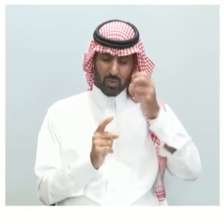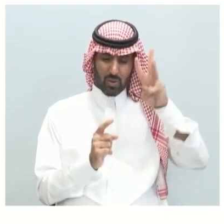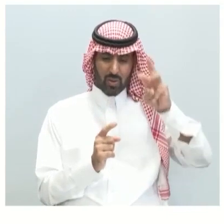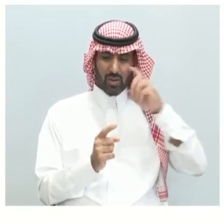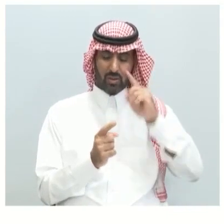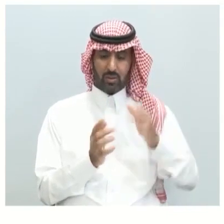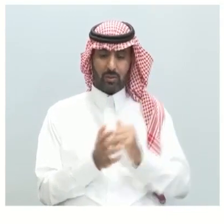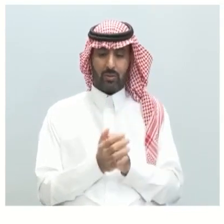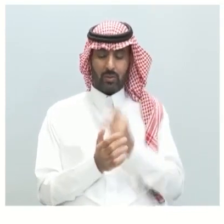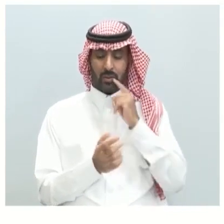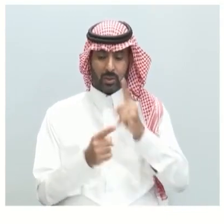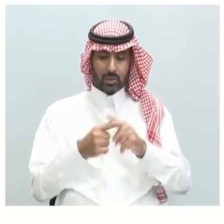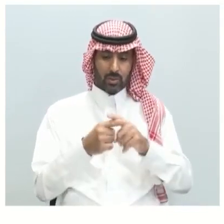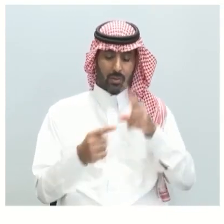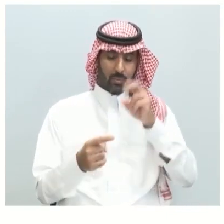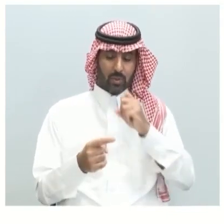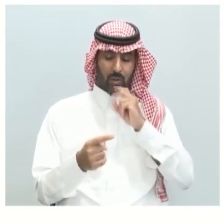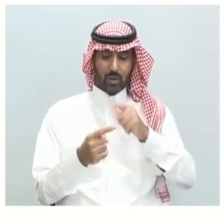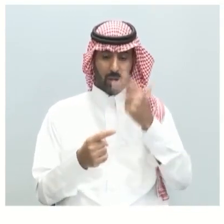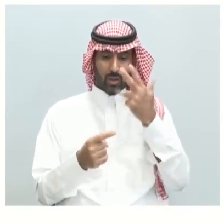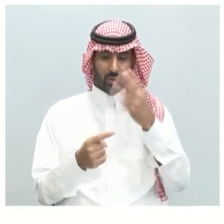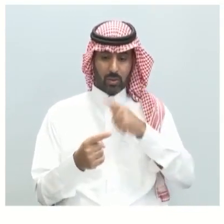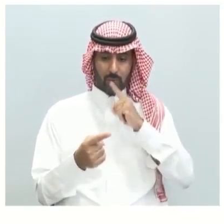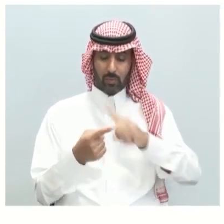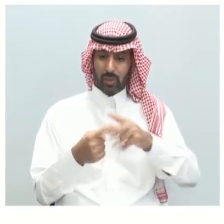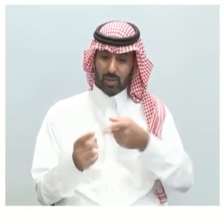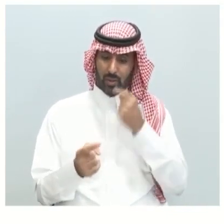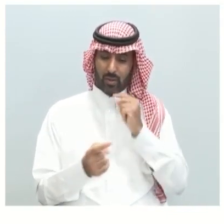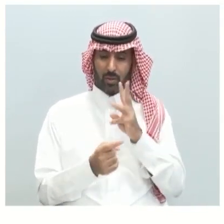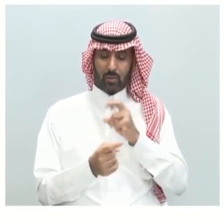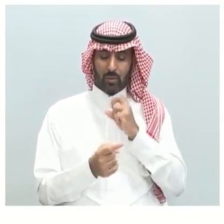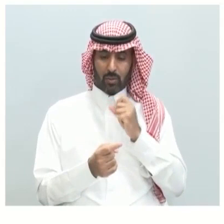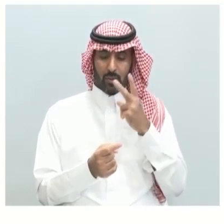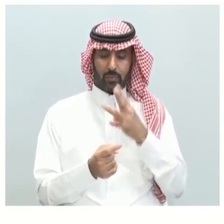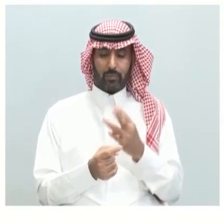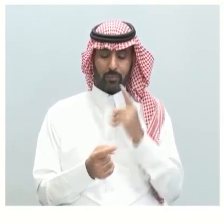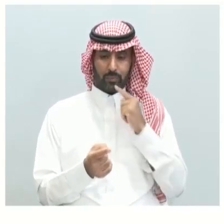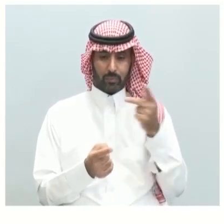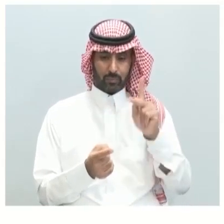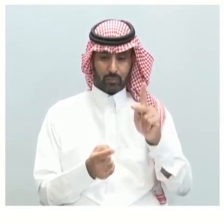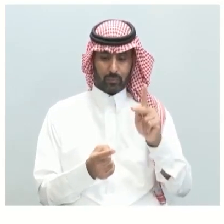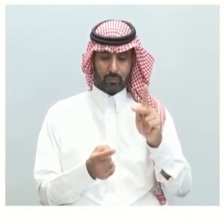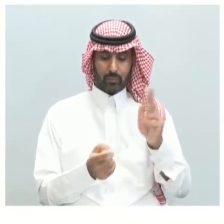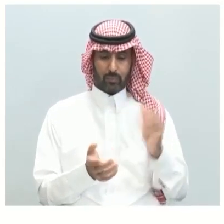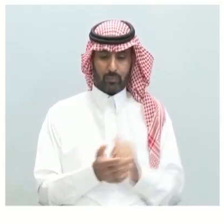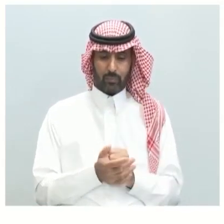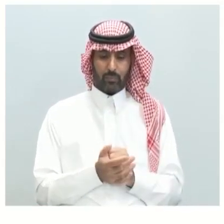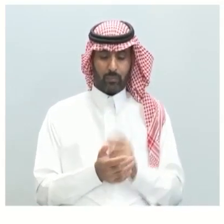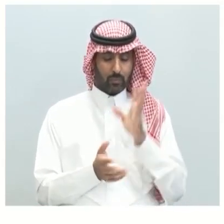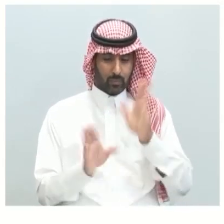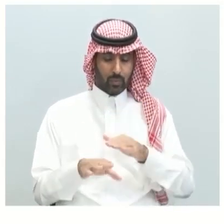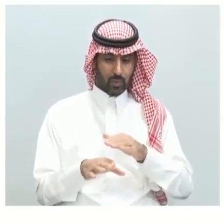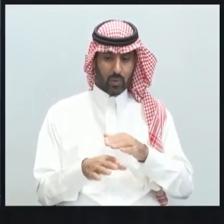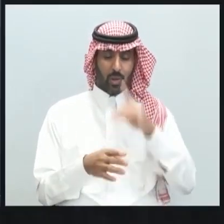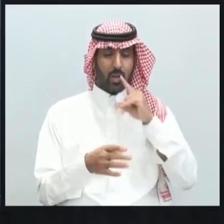درجه سليلوزيه اجمع عليها 273 ستعطيني 33 كلفن لاحظ الان هو